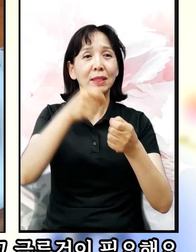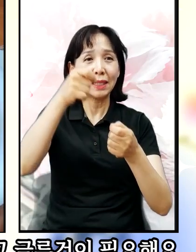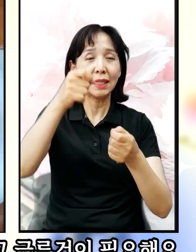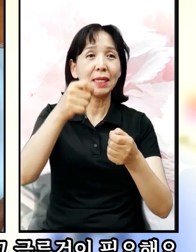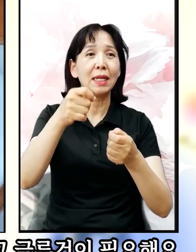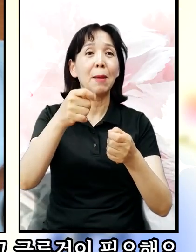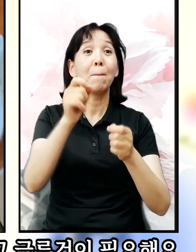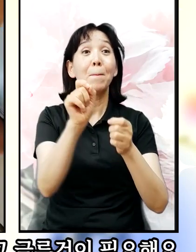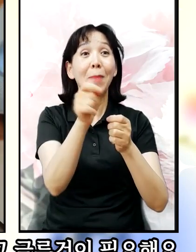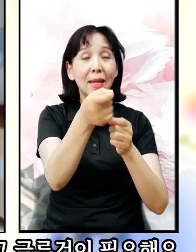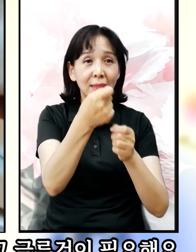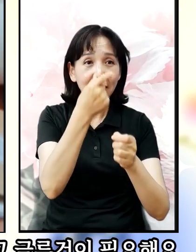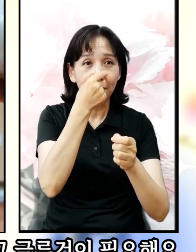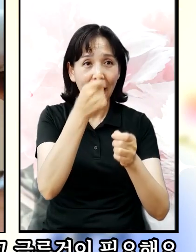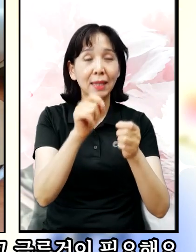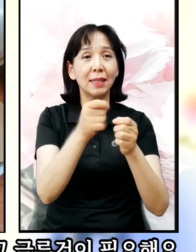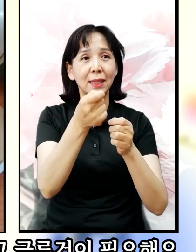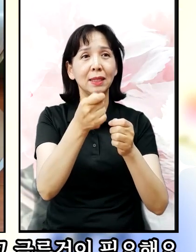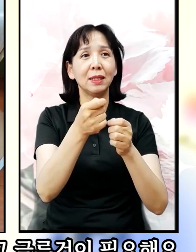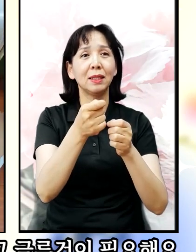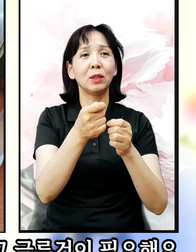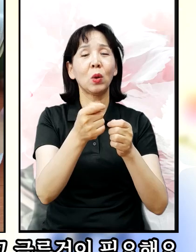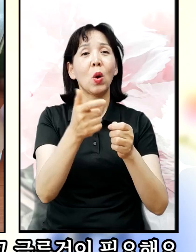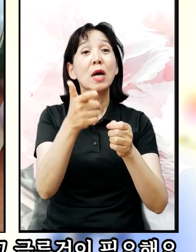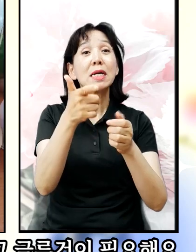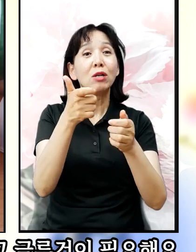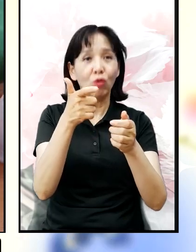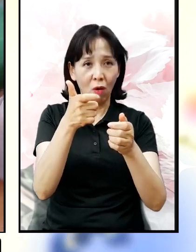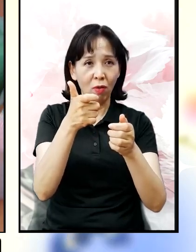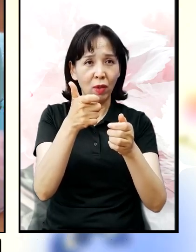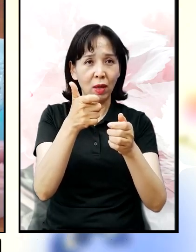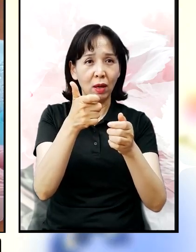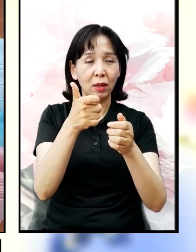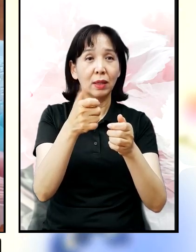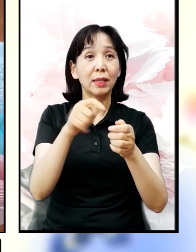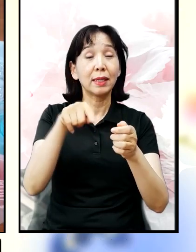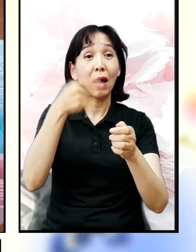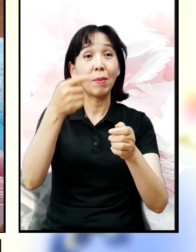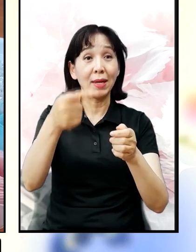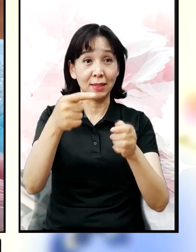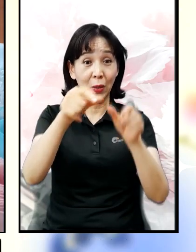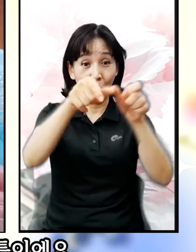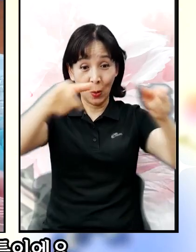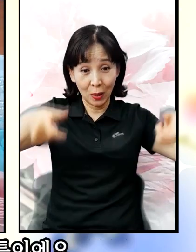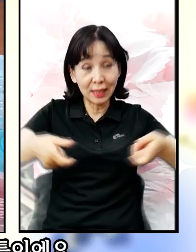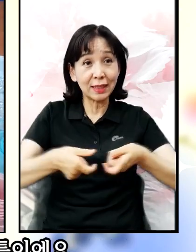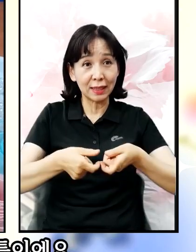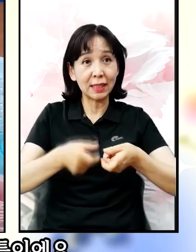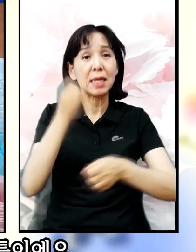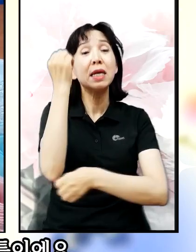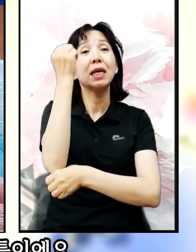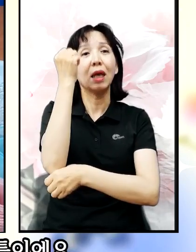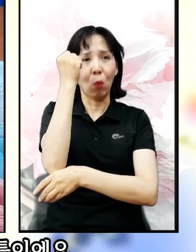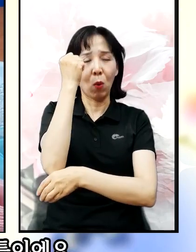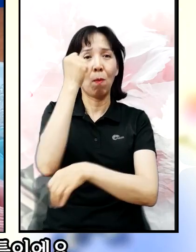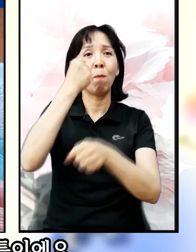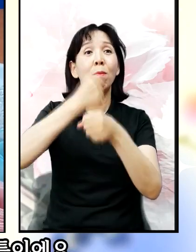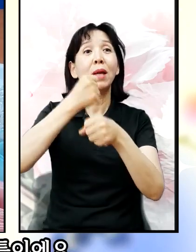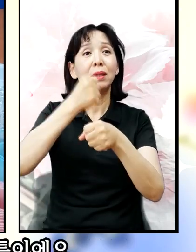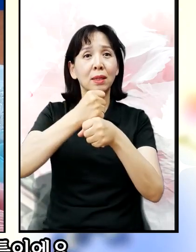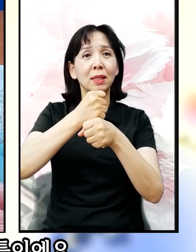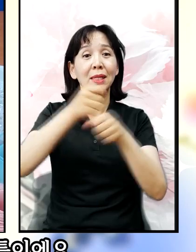실과 바늘, 가위, 그리고 글루건이 필요해요. 그리고 이제 리스인데 기본적으로 베이스가